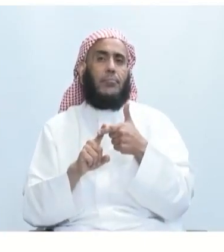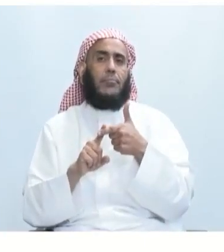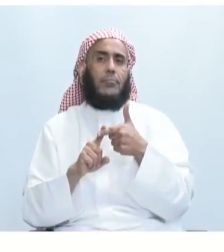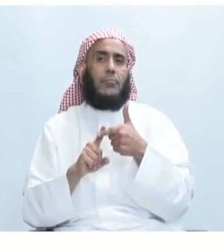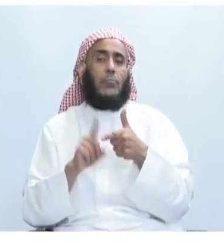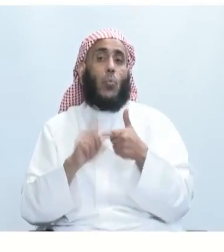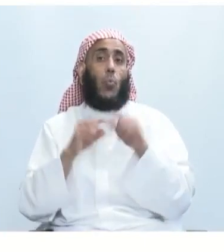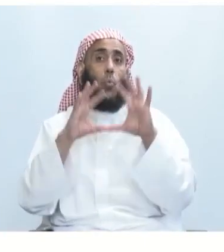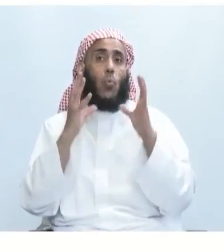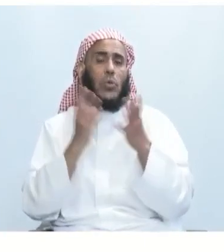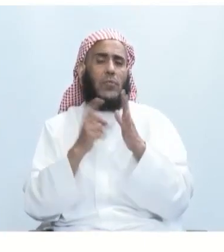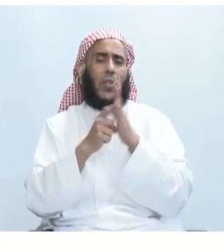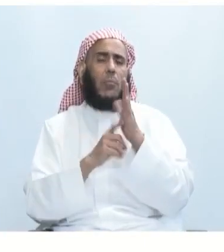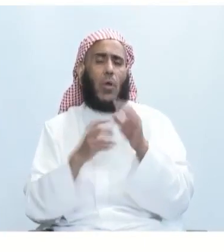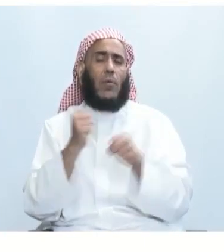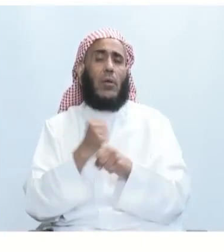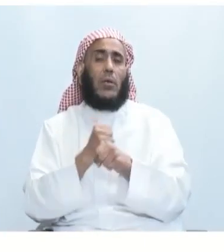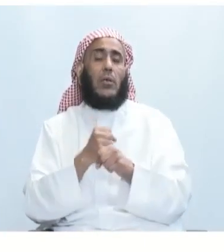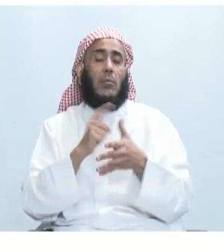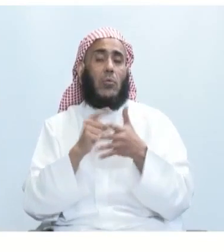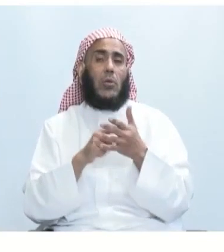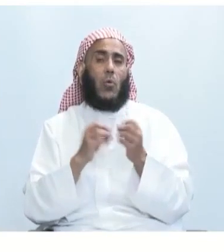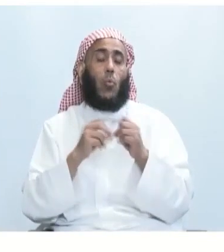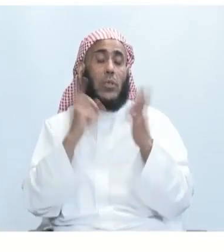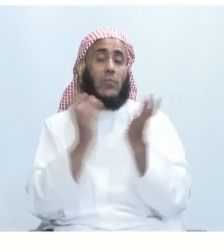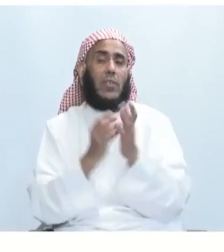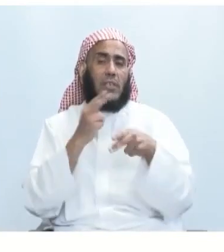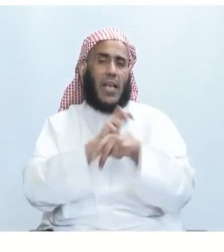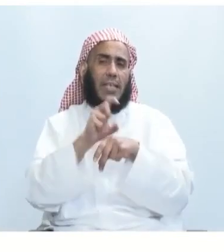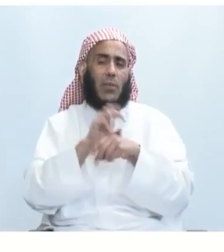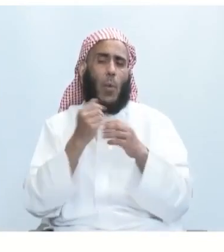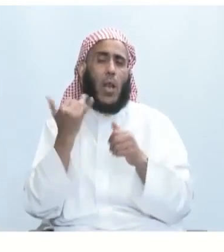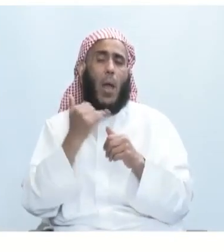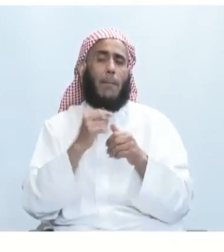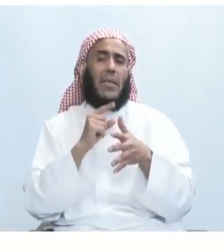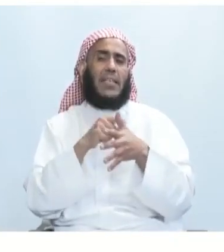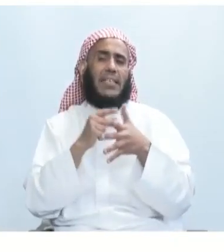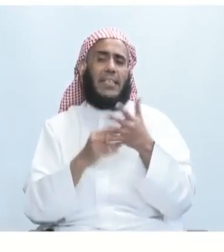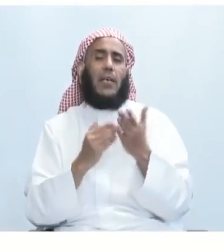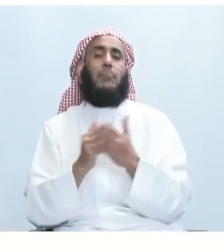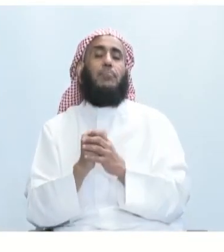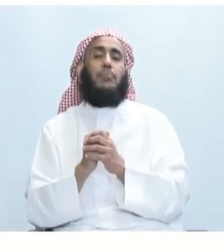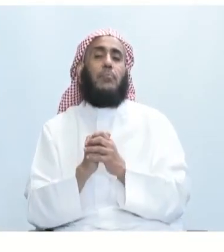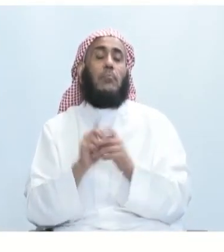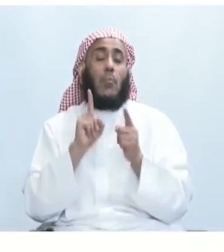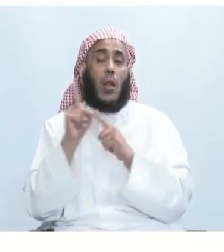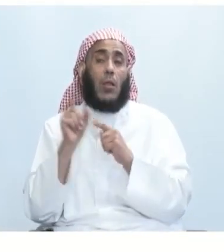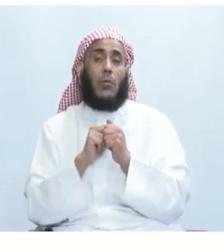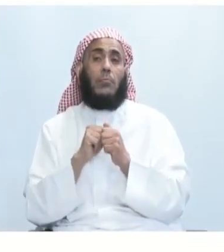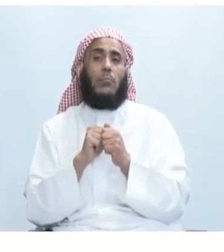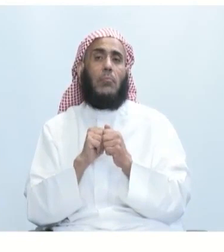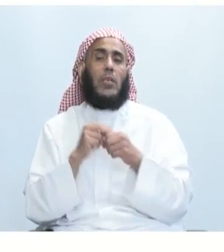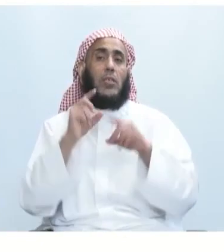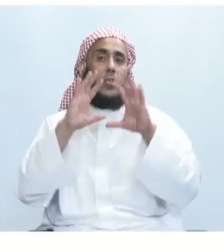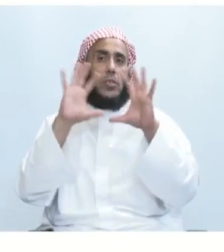عند وصف نظام الاشياء وكيفيه عملها تتبع الخطوات التاليه وصف الجهاز وبيان اهم اجزائه بيان اهم اجزائه لاحظ هنا